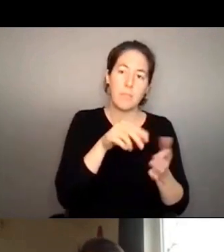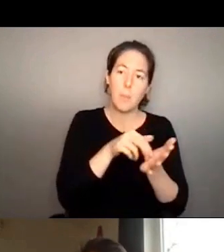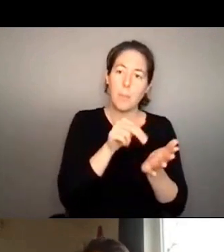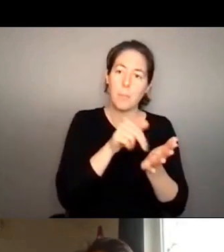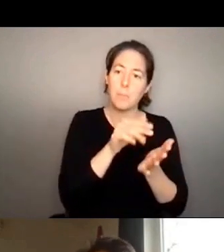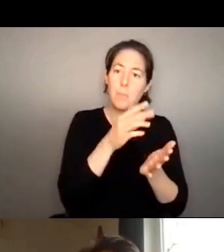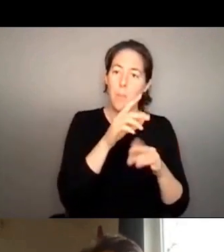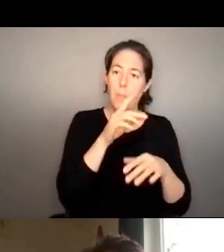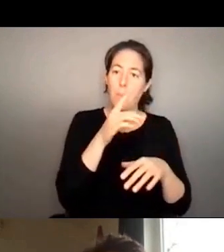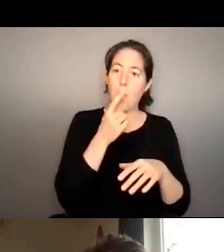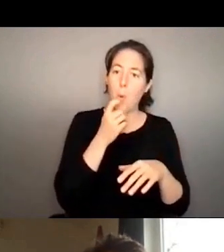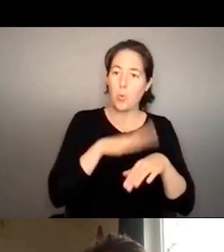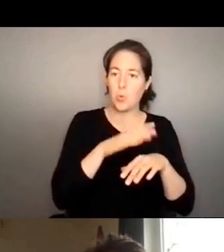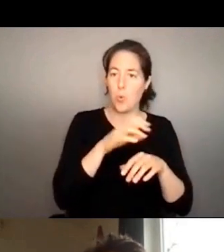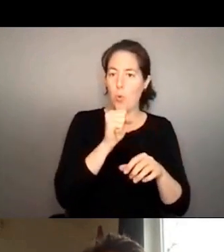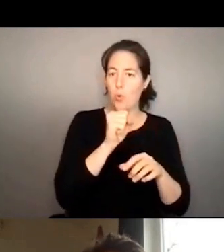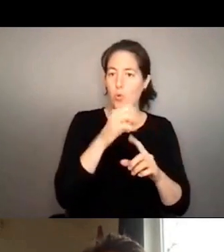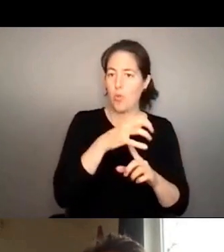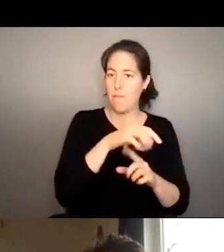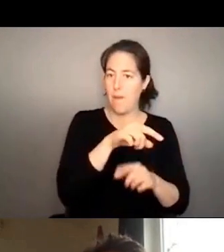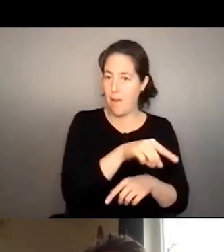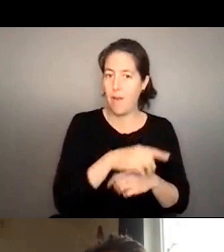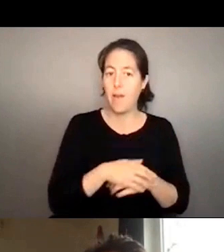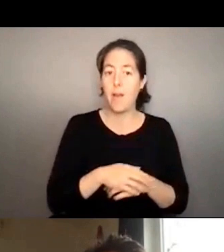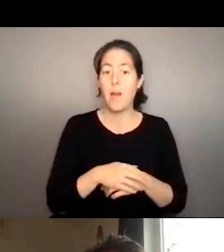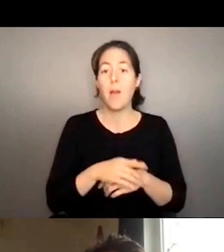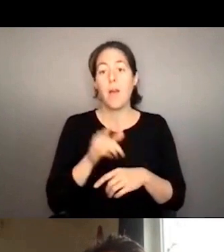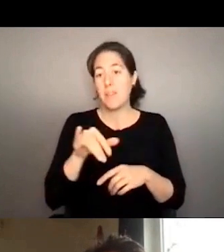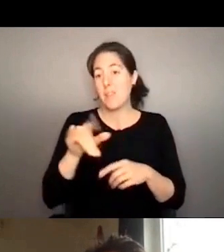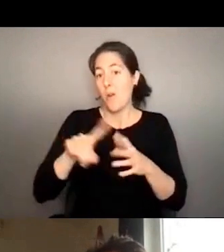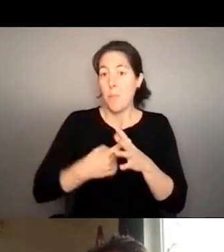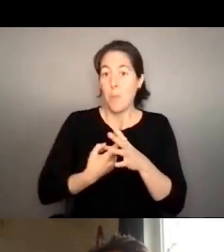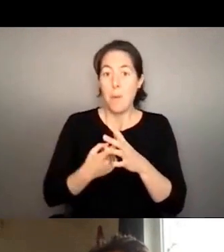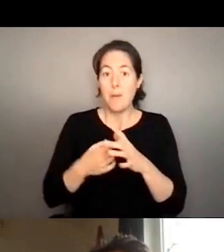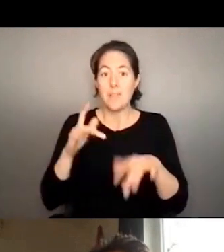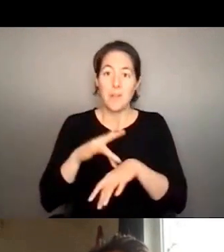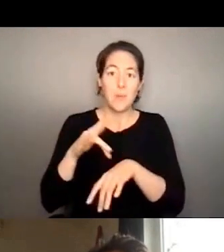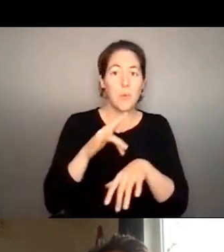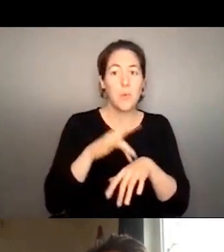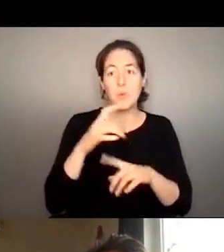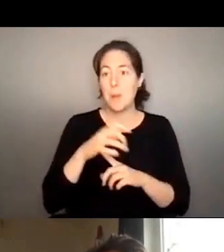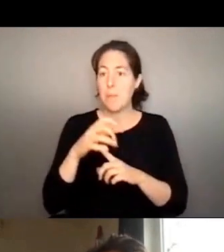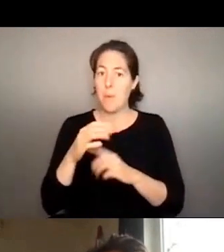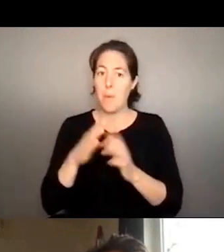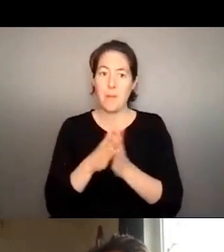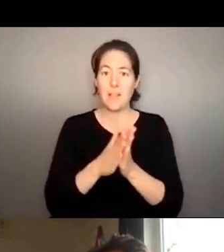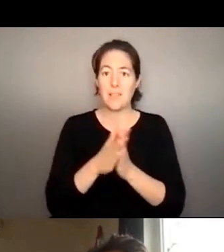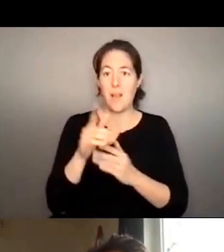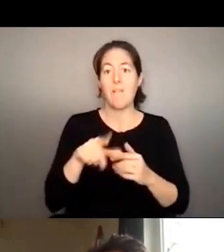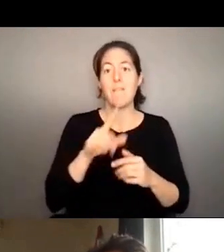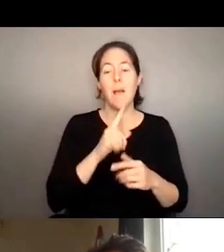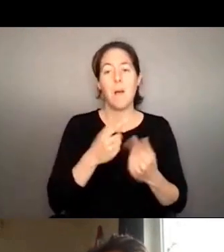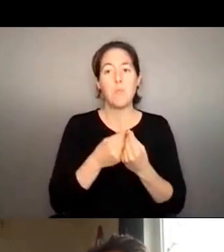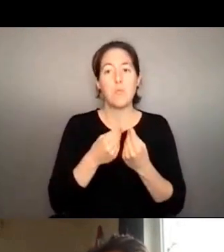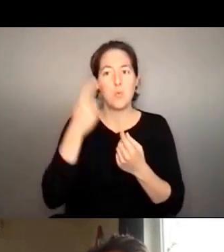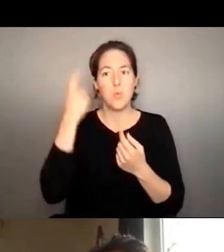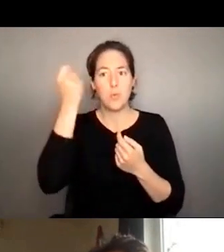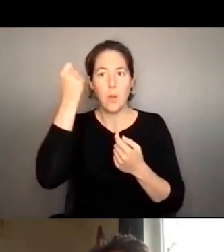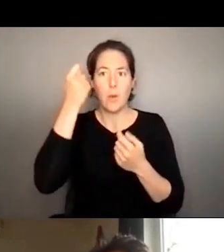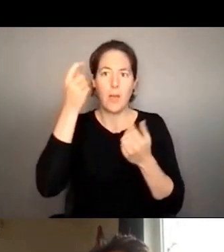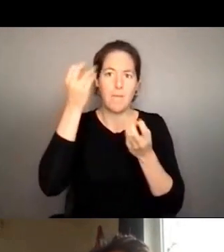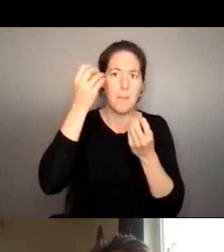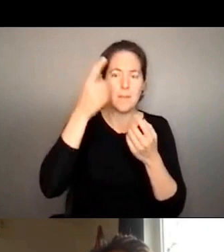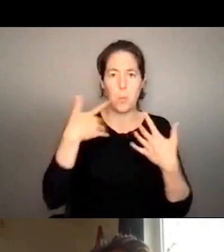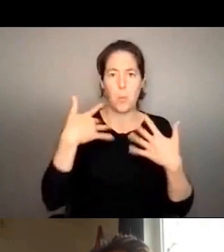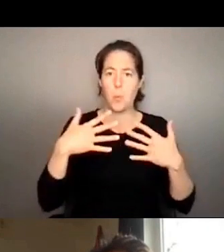d'aller voir ça de votre côté, mais surtout de commencer à mettre les mains dans les champignons et tout ça parce que c'est une série de notions assez surprenantes. Puis en fait,